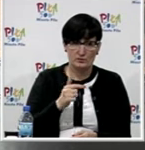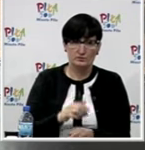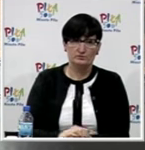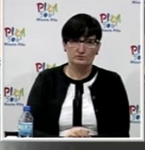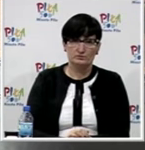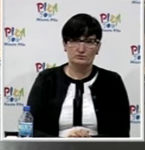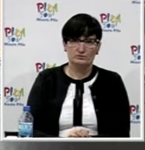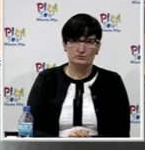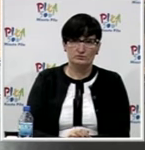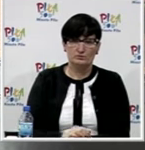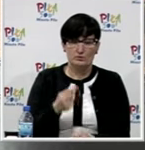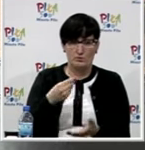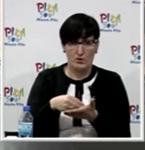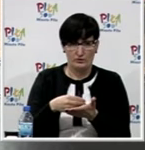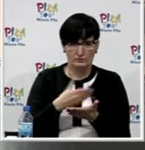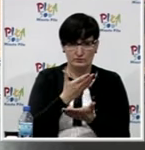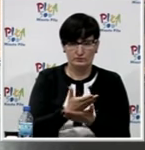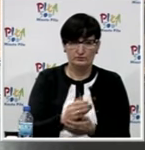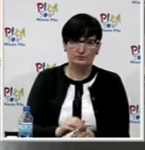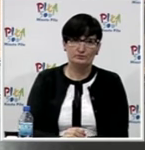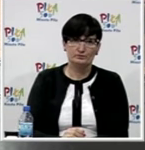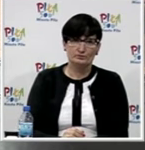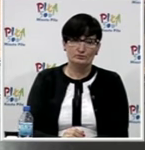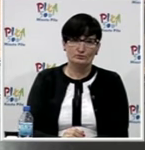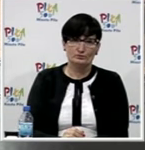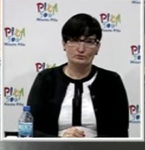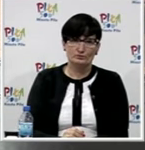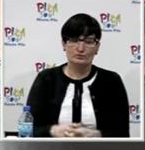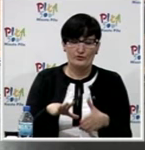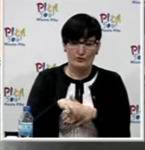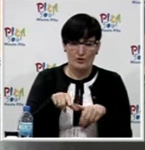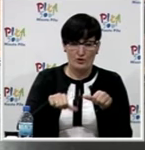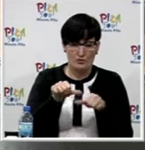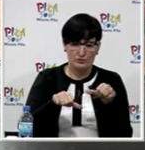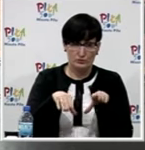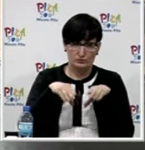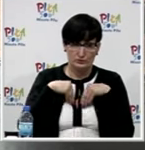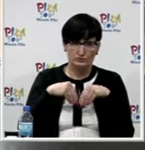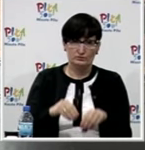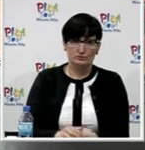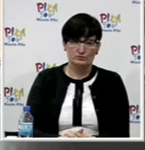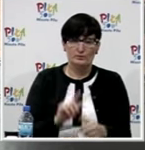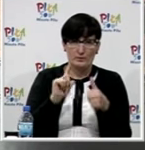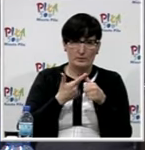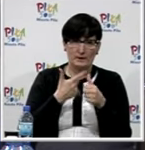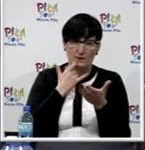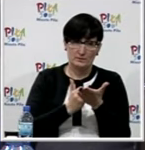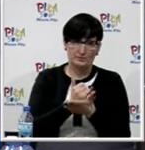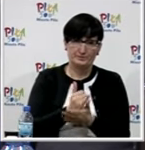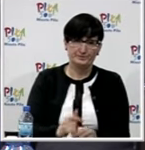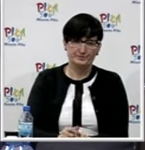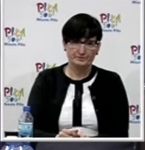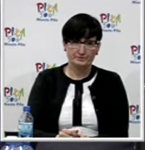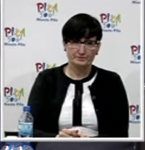finansowych zostały w tym roku przyjęte? Drugie pytanie,